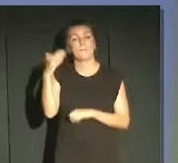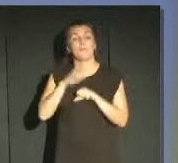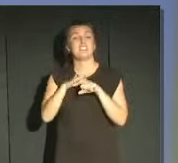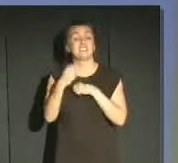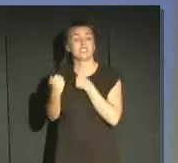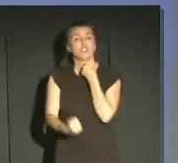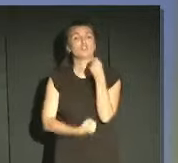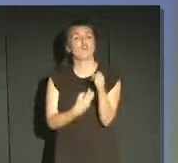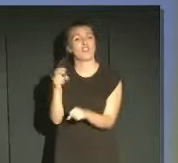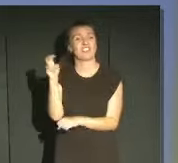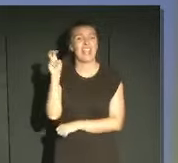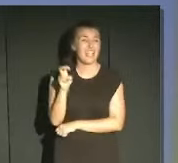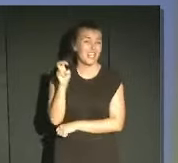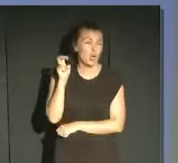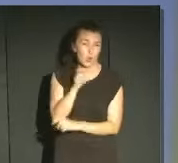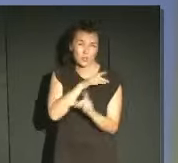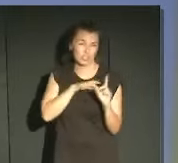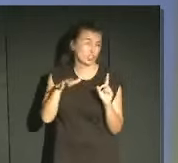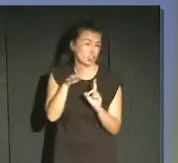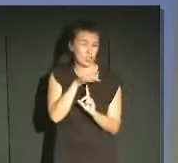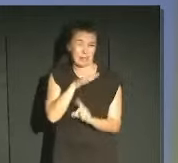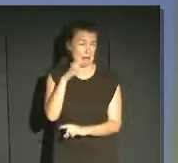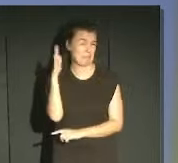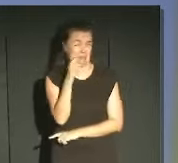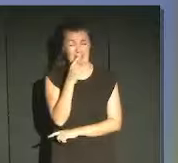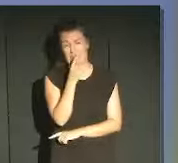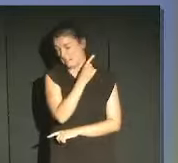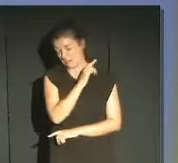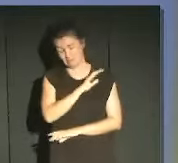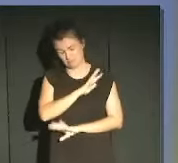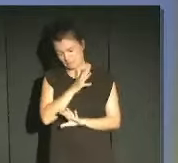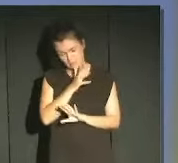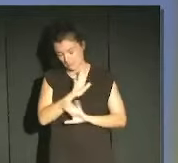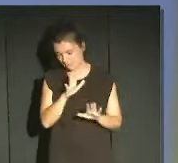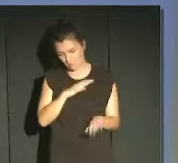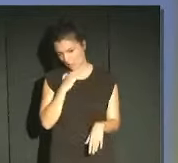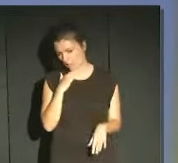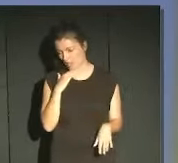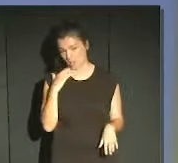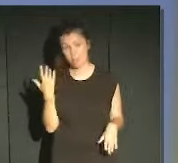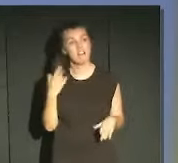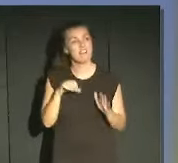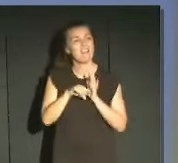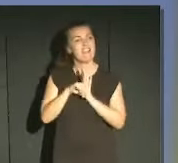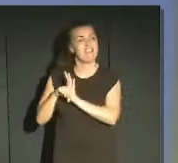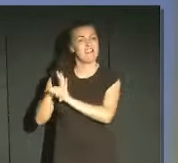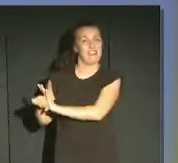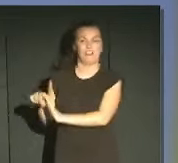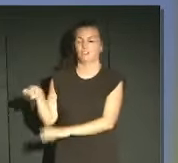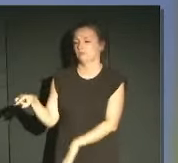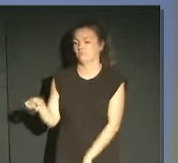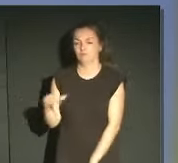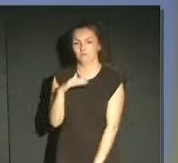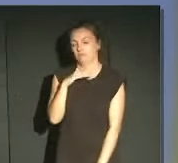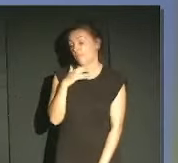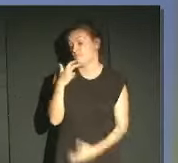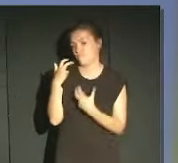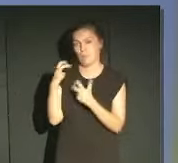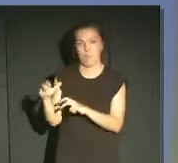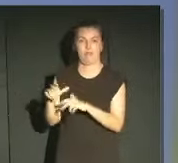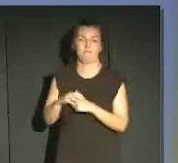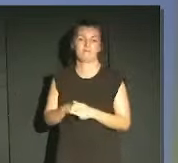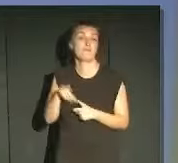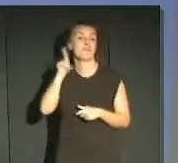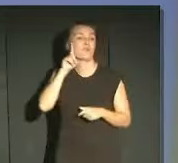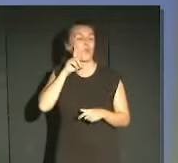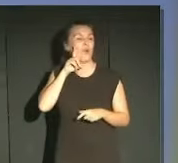écologique et sociale que fait ce président de la République et que de même nous ne voulons pas de l'extrême droite pourquoi parce que Macron